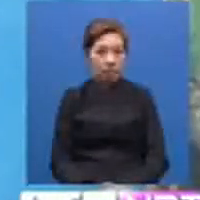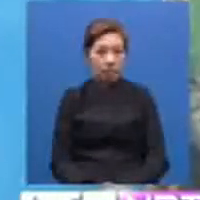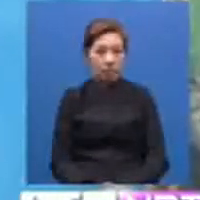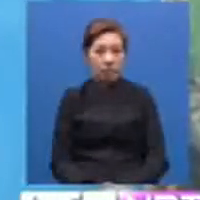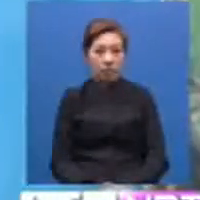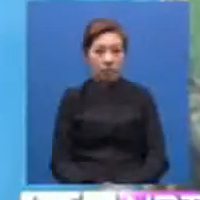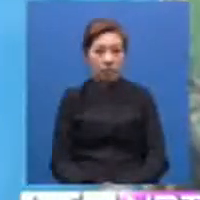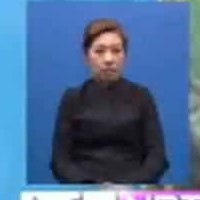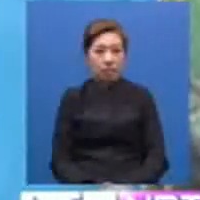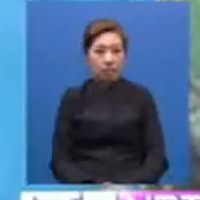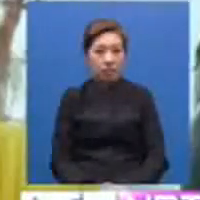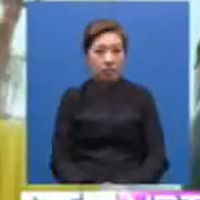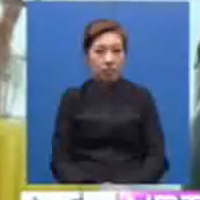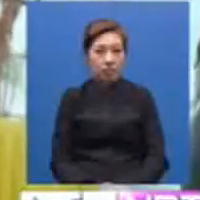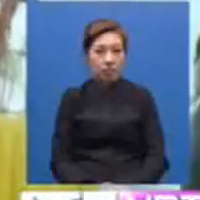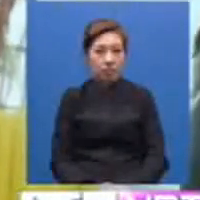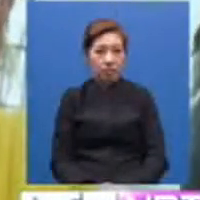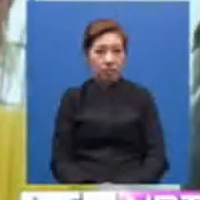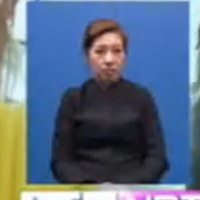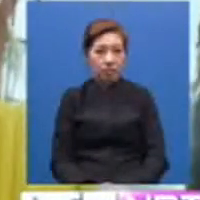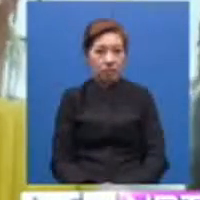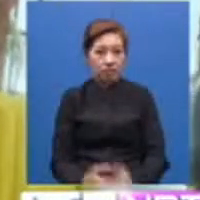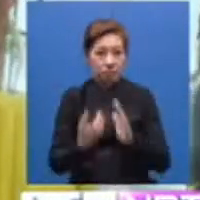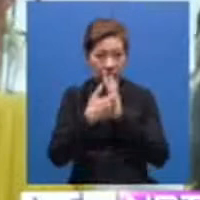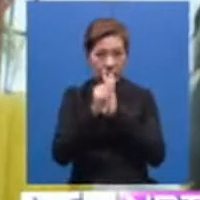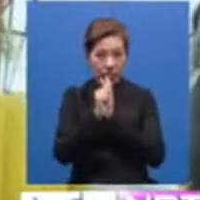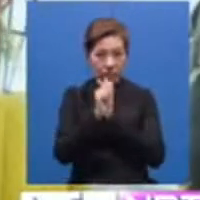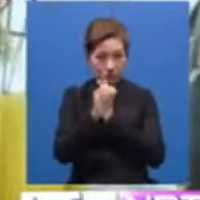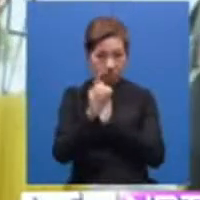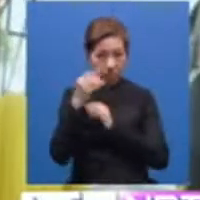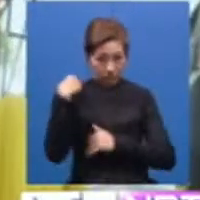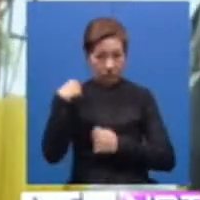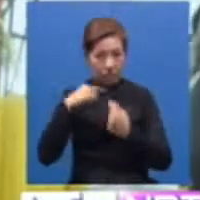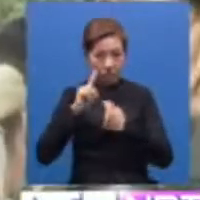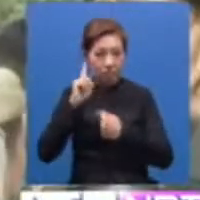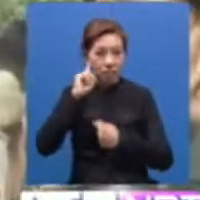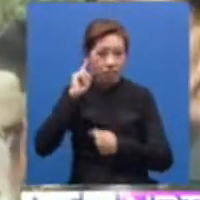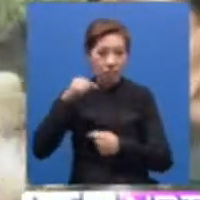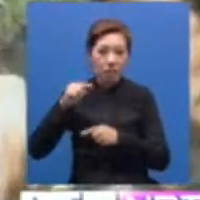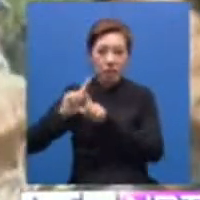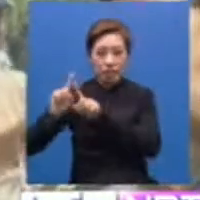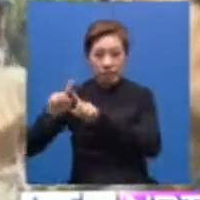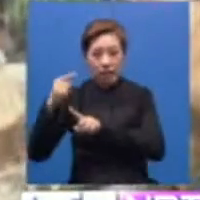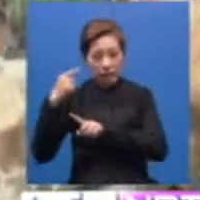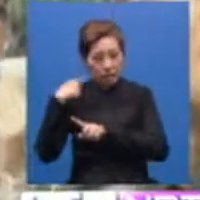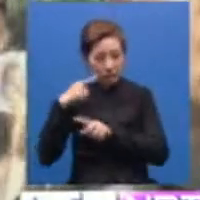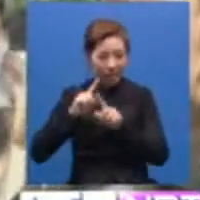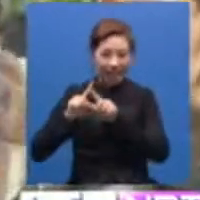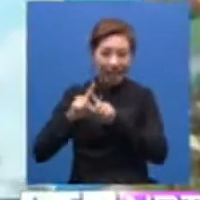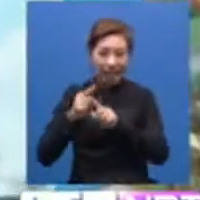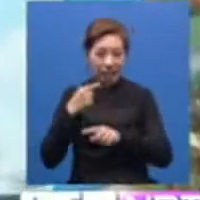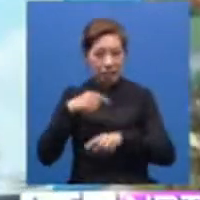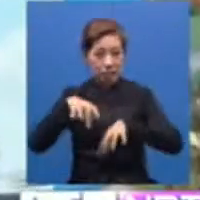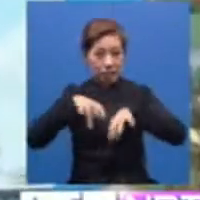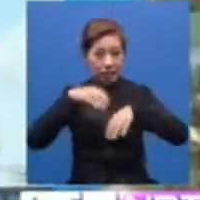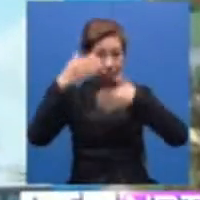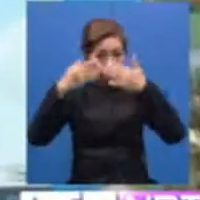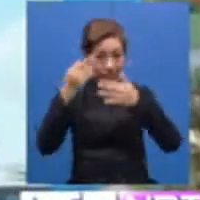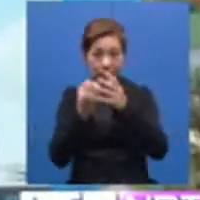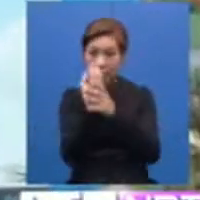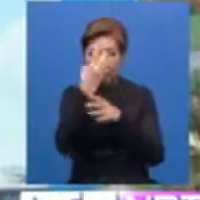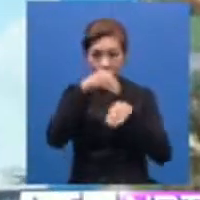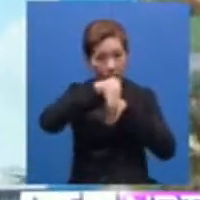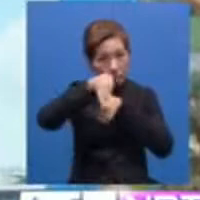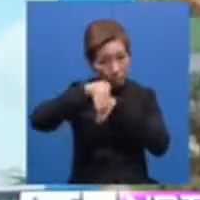2557ที่จังหวัดอุดรธานีพลตรีสิทธิ์จันทร์สมบูรณ์ผู้บัญชาการมณฑลทหารบกที่ 24ปลูก